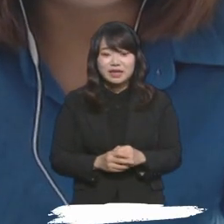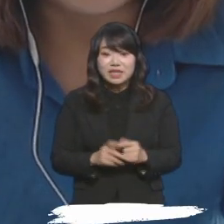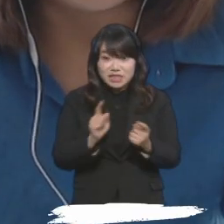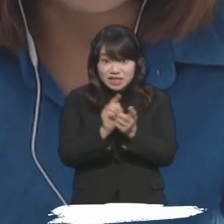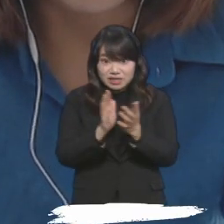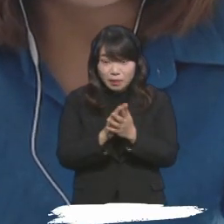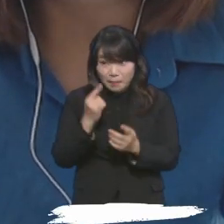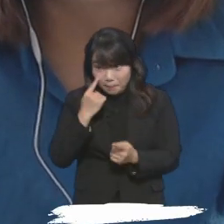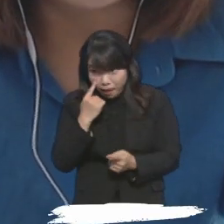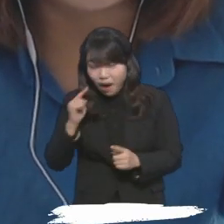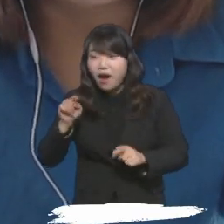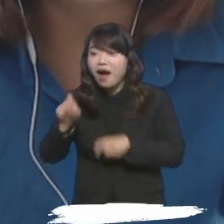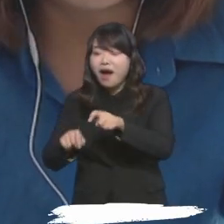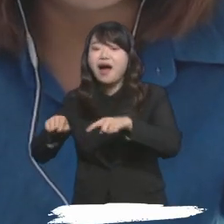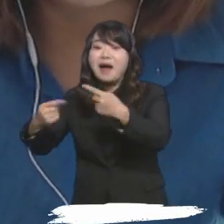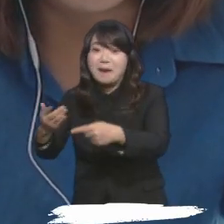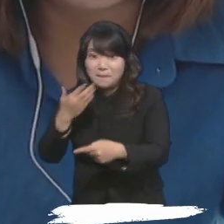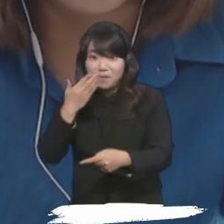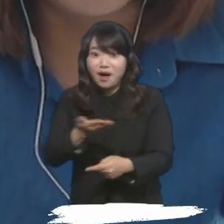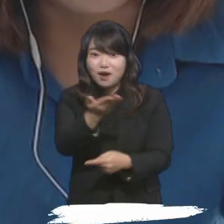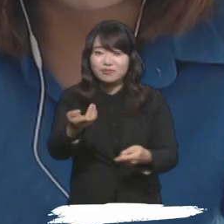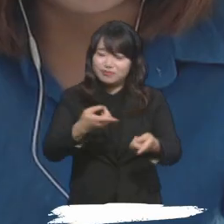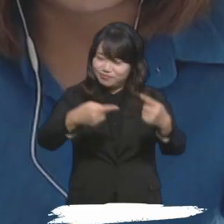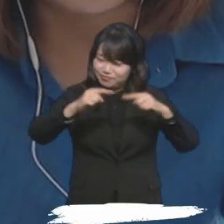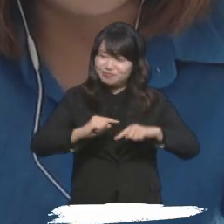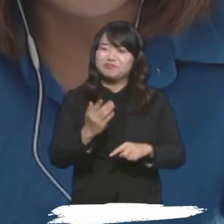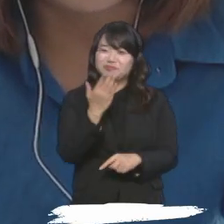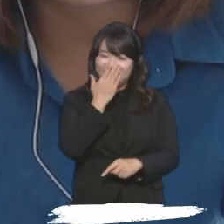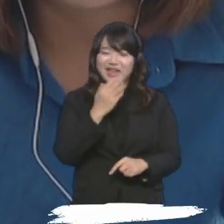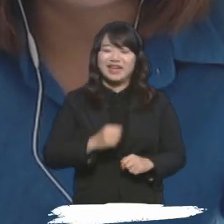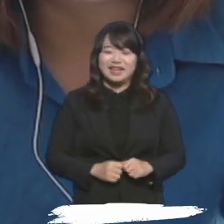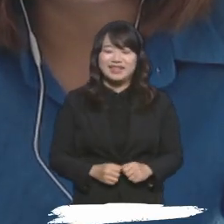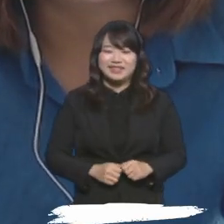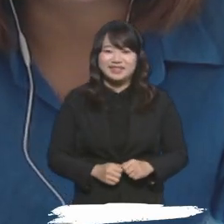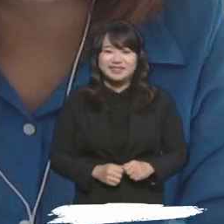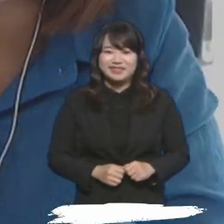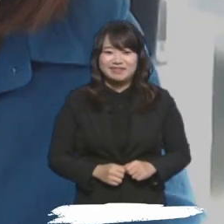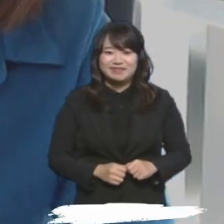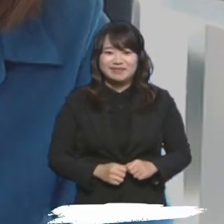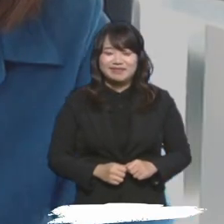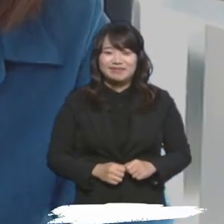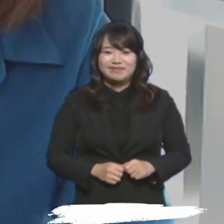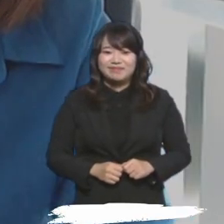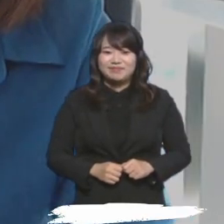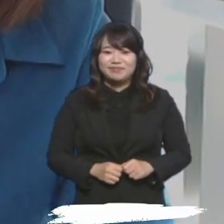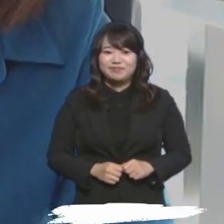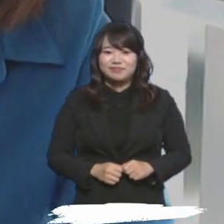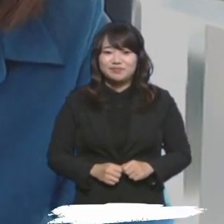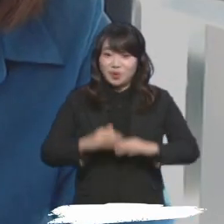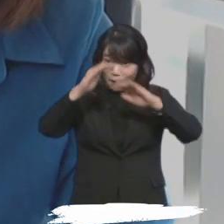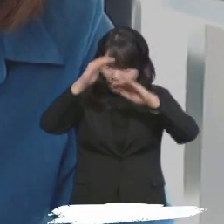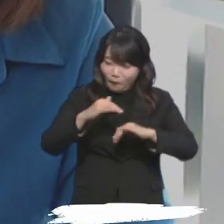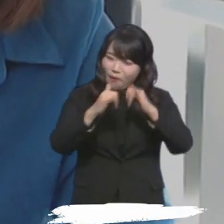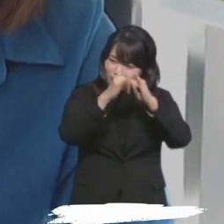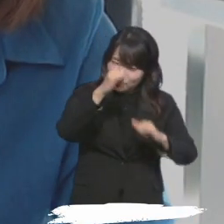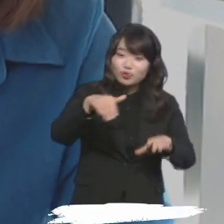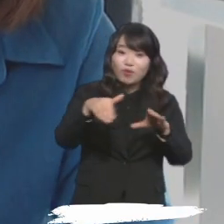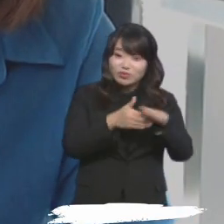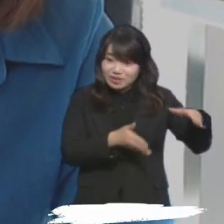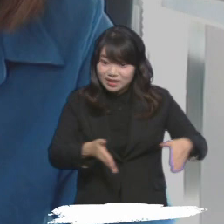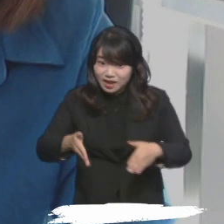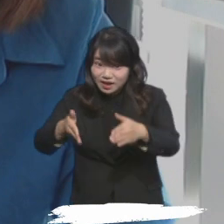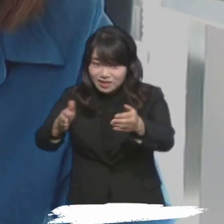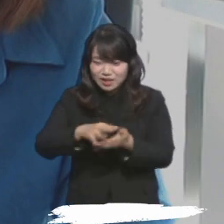가능하기 때문에 더 많은 분들이 함께할 것으로 예상하고 있습니다. 네, 의미 있는 역사 문화